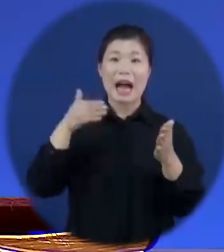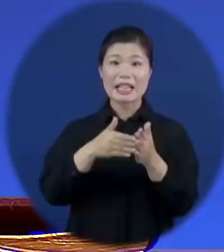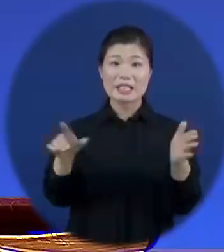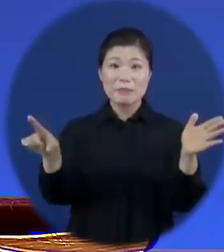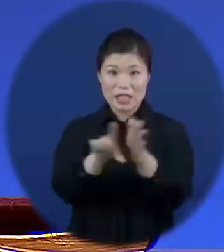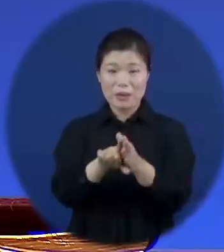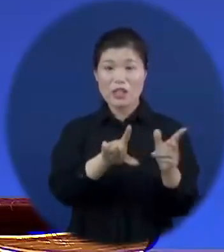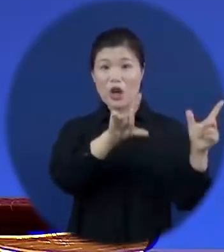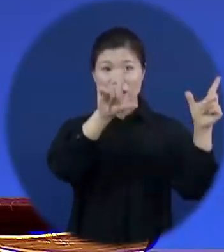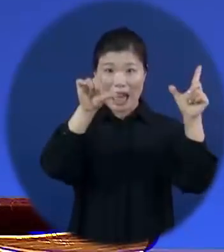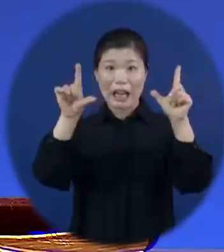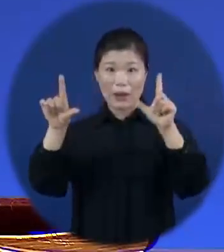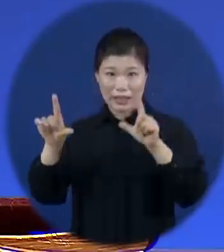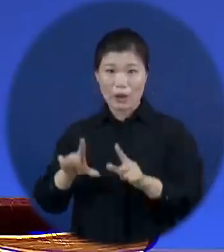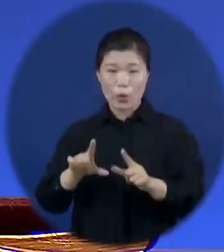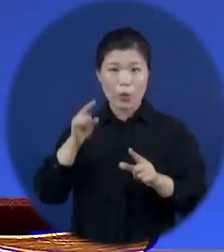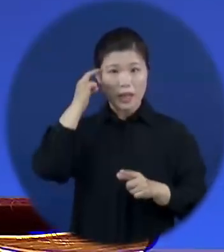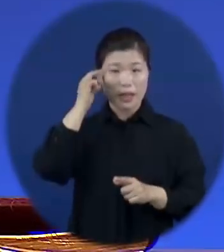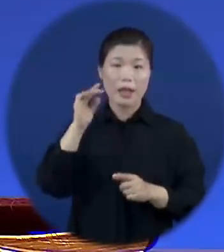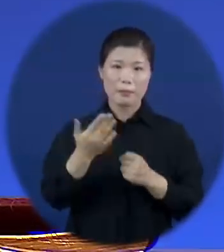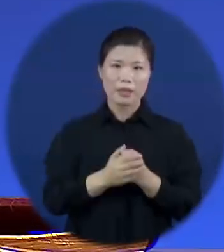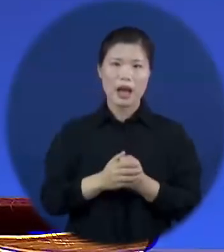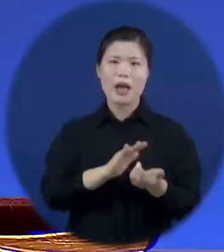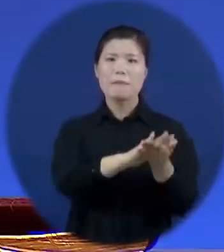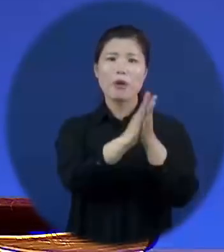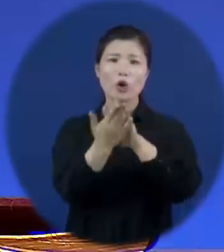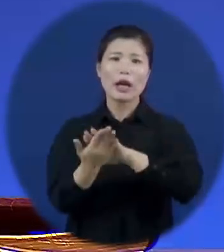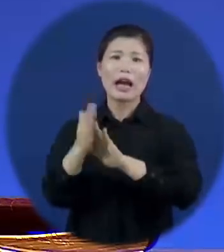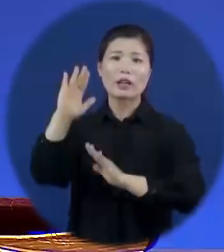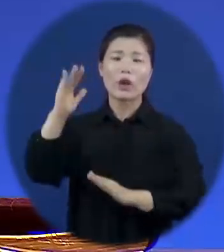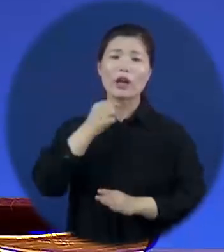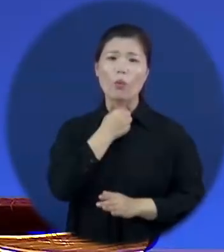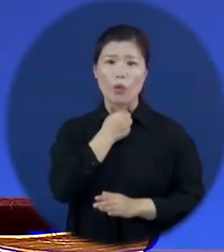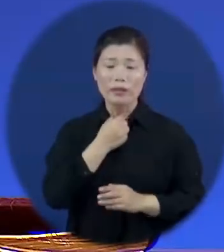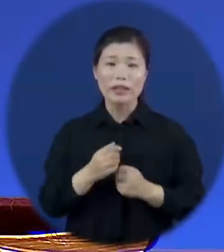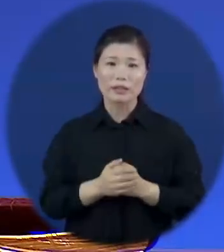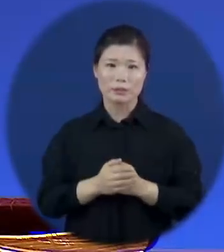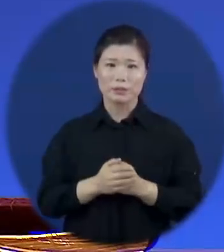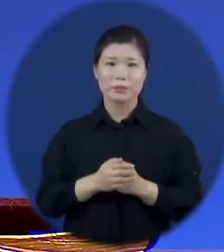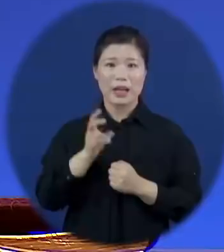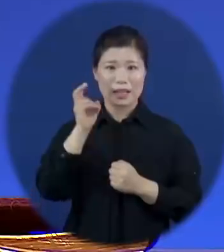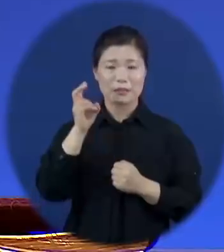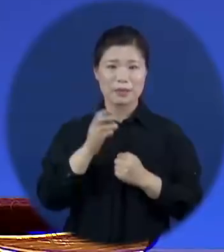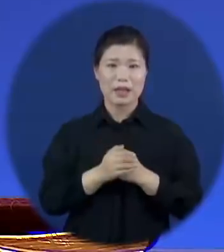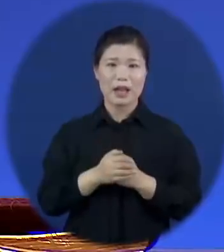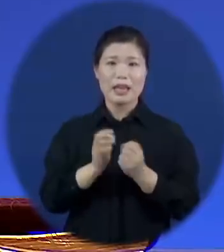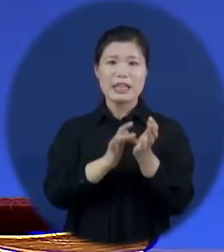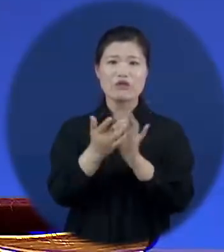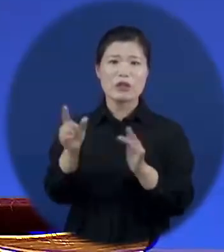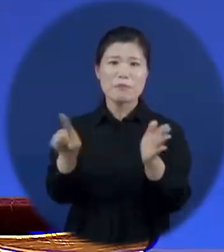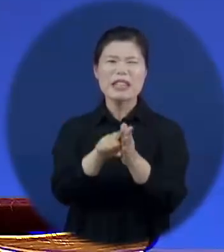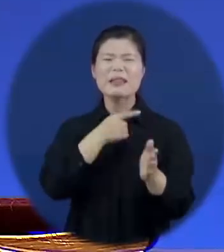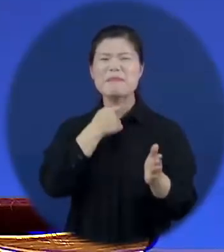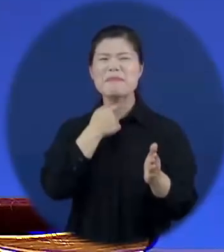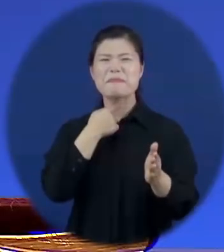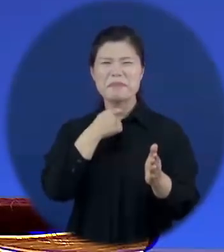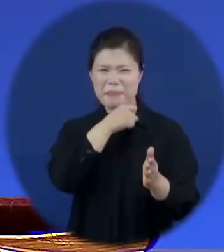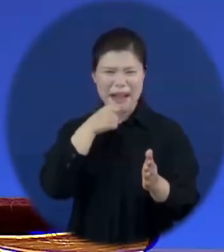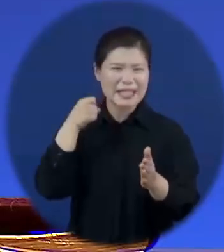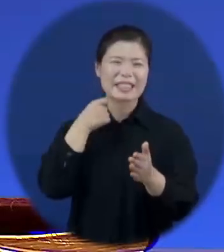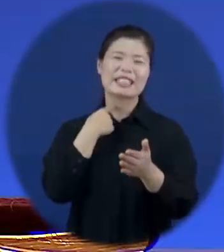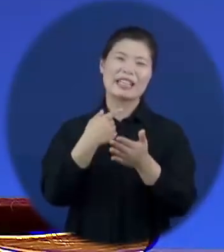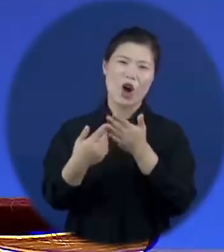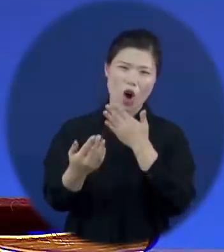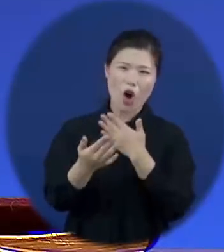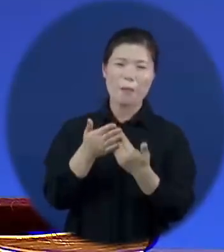지금까지 믿으면서 살아오셨다고 믿습니다. 그래서 변화되기를 원하실 것입니다. 예수님을 믿는 맛을 느끼며